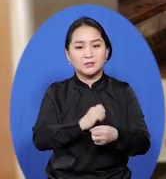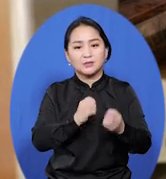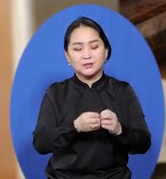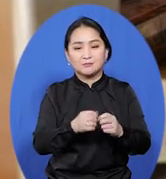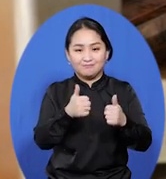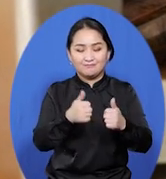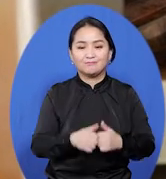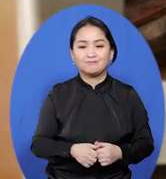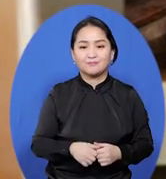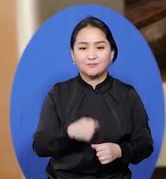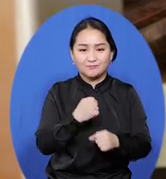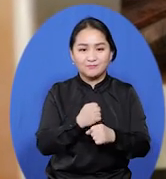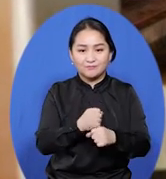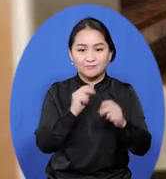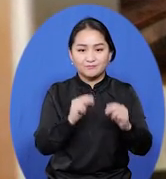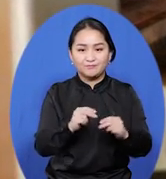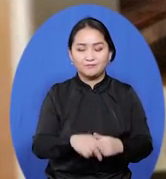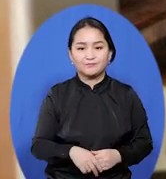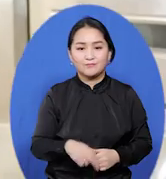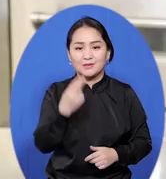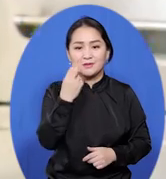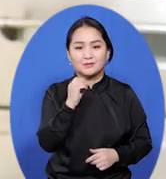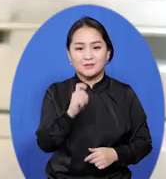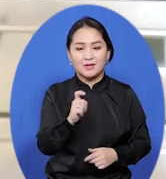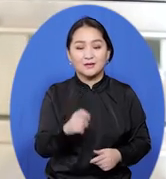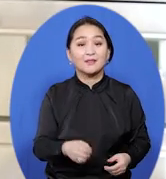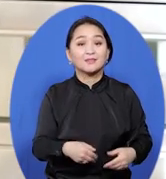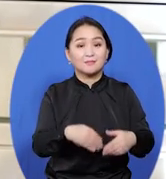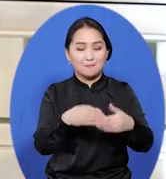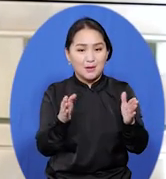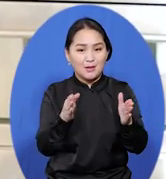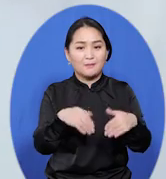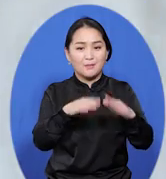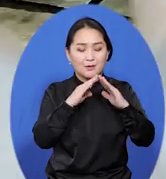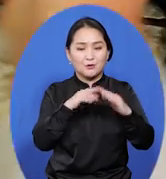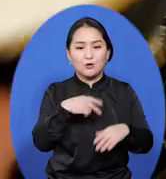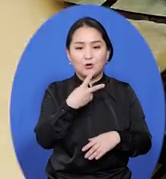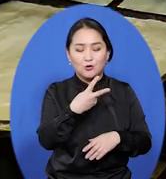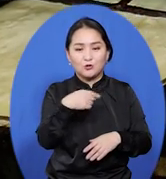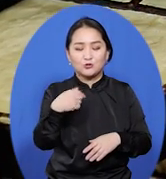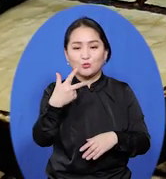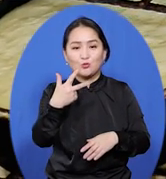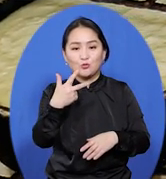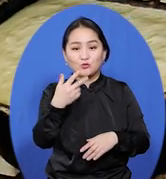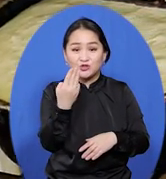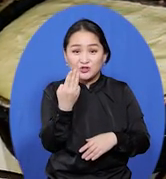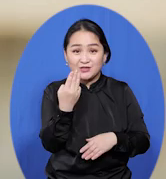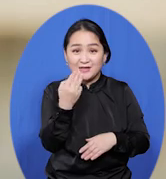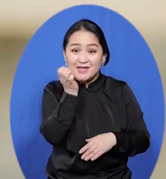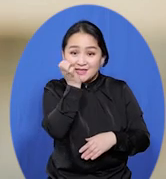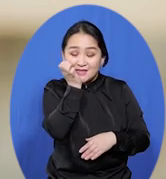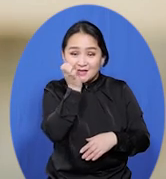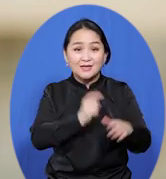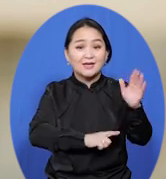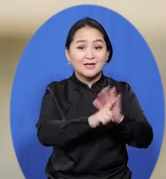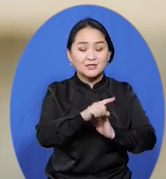ажиллаж болж гэн, хөдөлмөрлөж болж гэн. Тэгээд энэ цехэ нээхдээ бол би анх 2-3хан талханаас эхэлж исэн бол